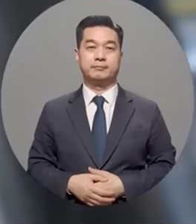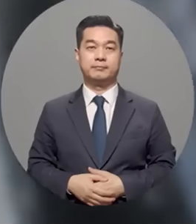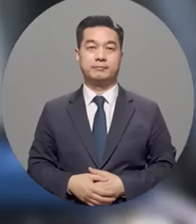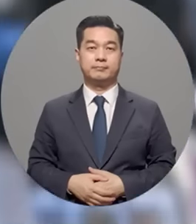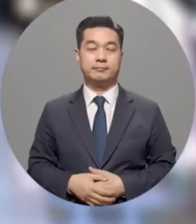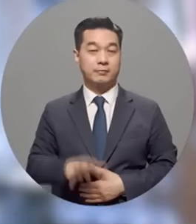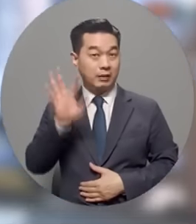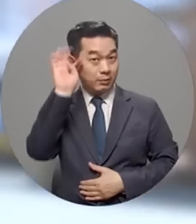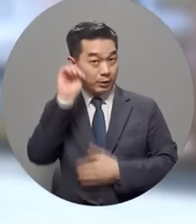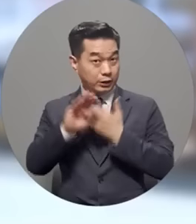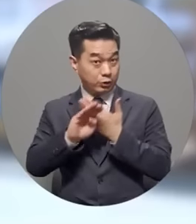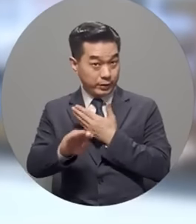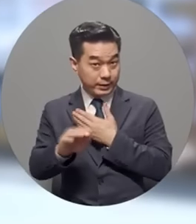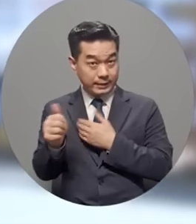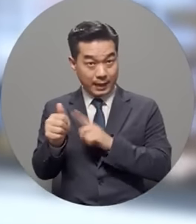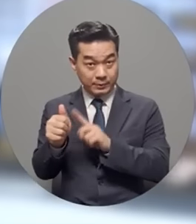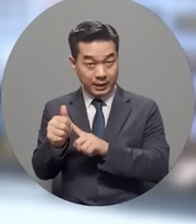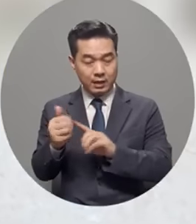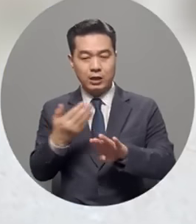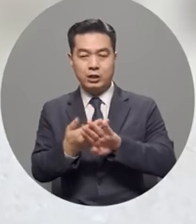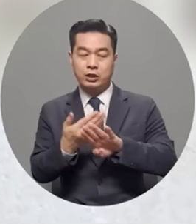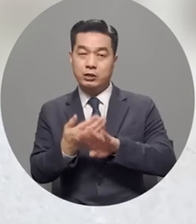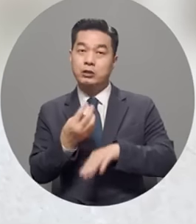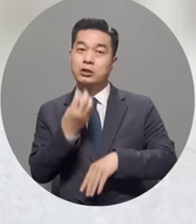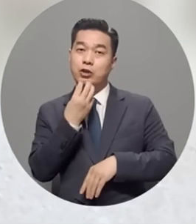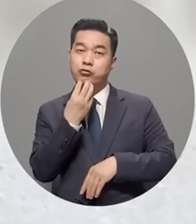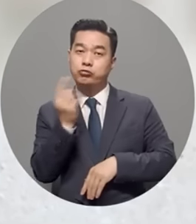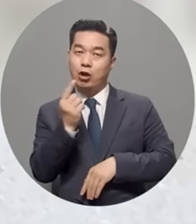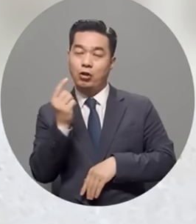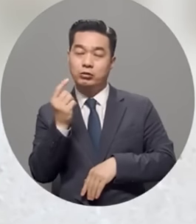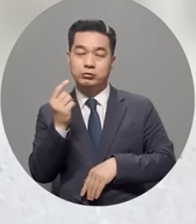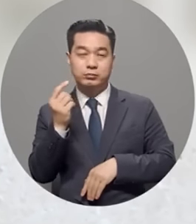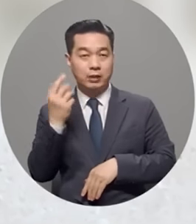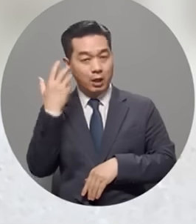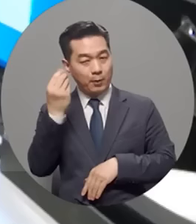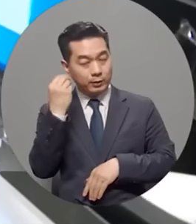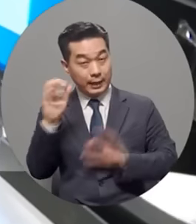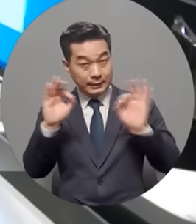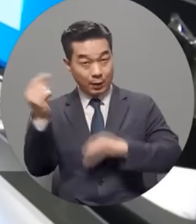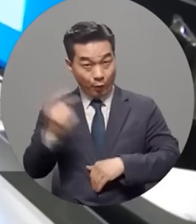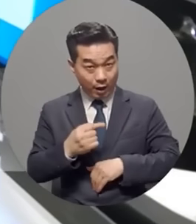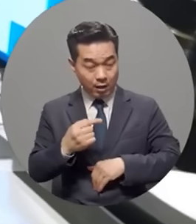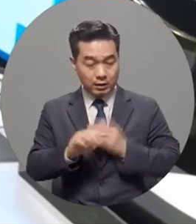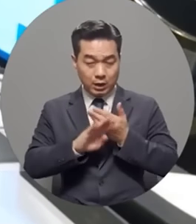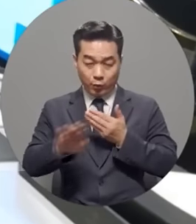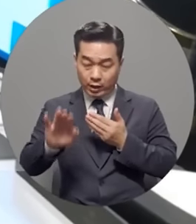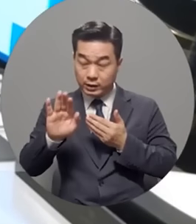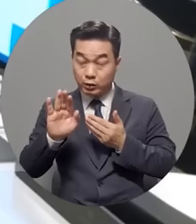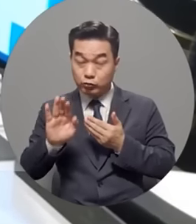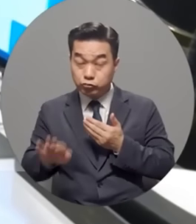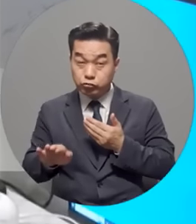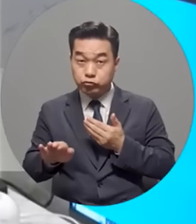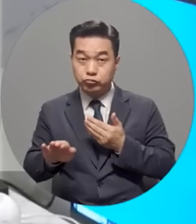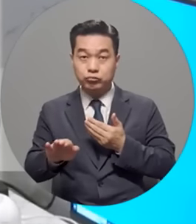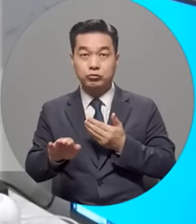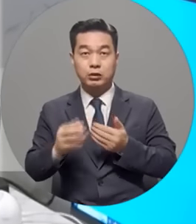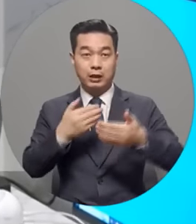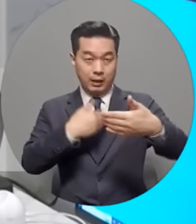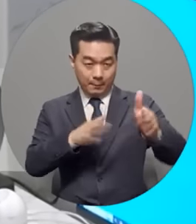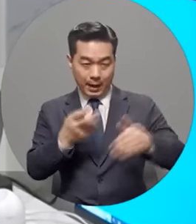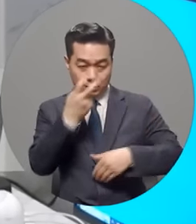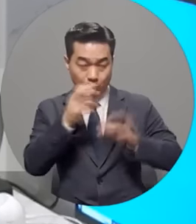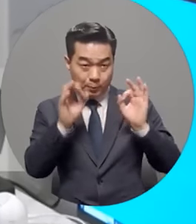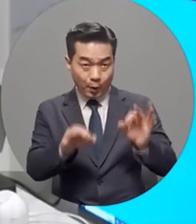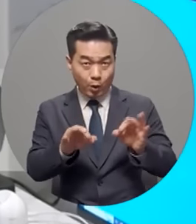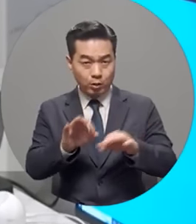며칠뒤이 남성은 서울의 한 모텔에 나타났습니다 남성이 퇴실한 직후 업소 사장은 시를 점검했는데